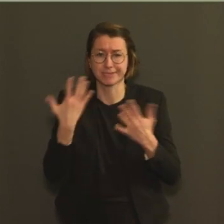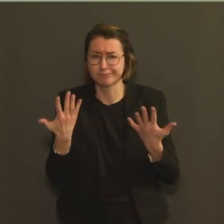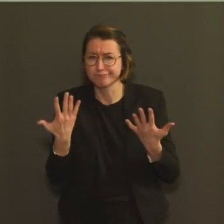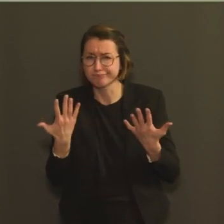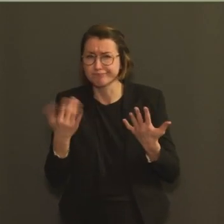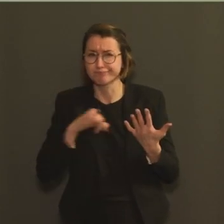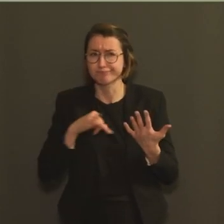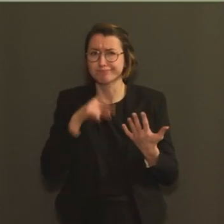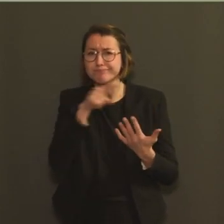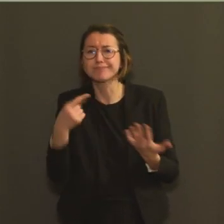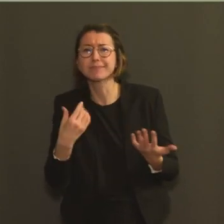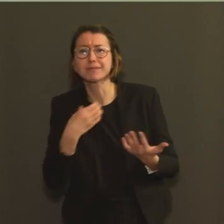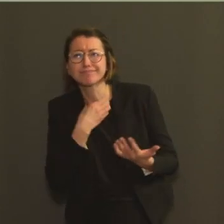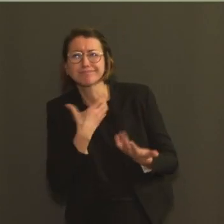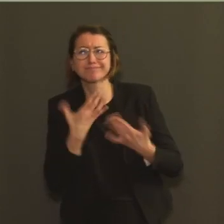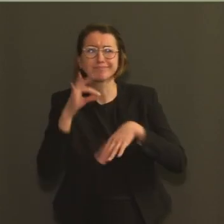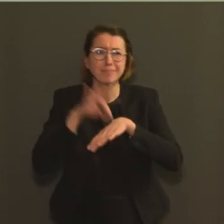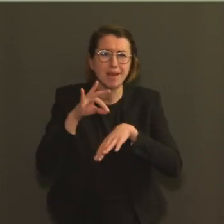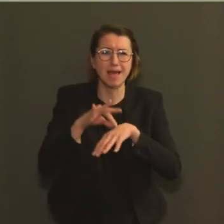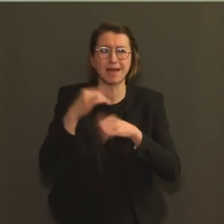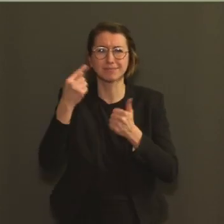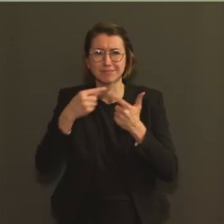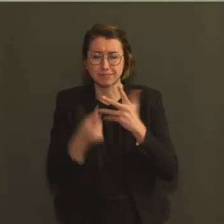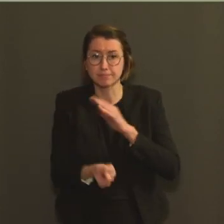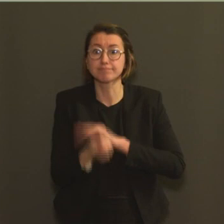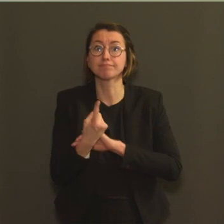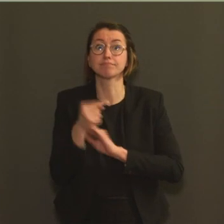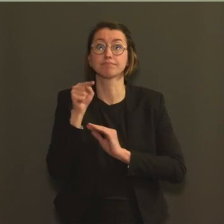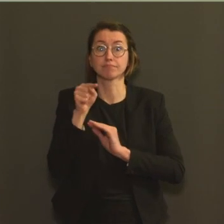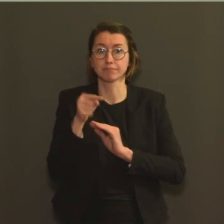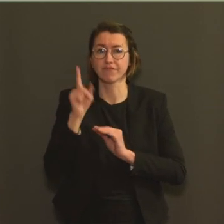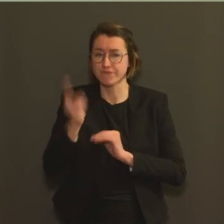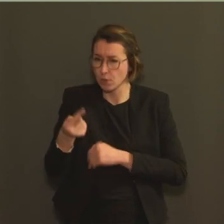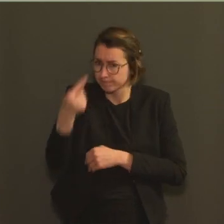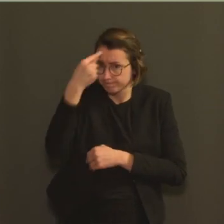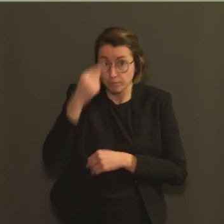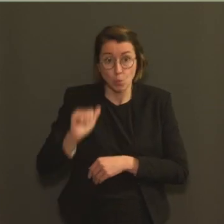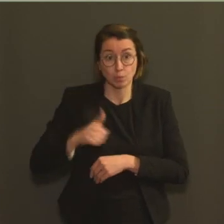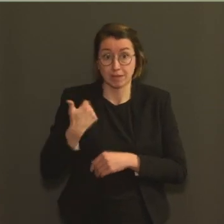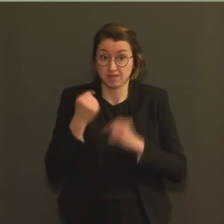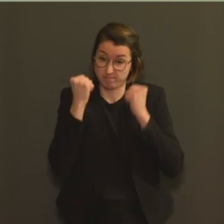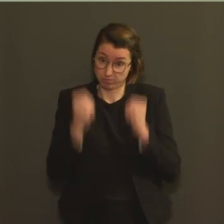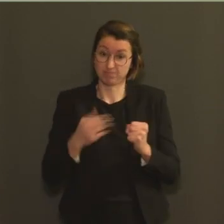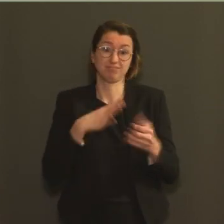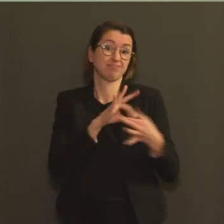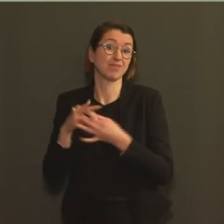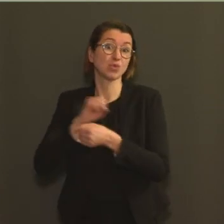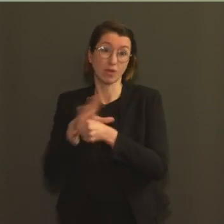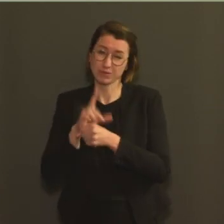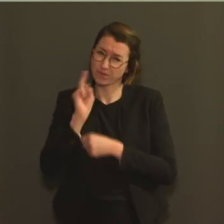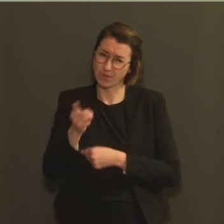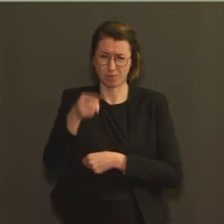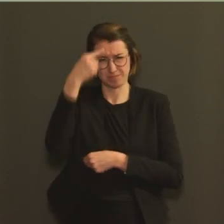supérieures ou inférieures, doit être par principe attribué au Covid, sous réserve de démontrer par un